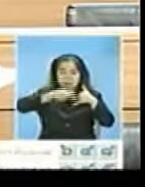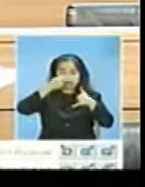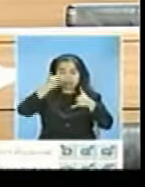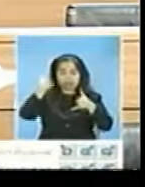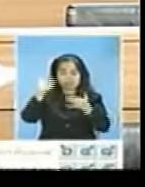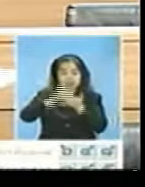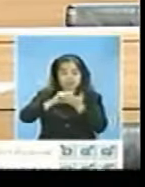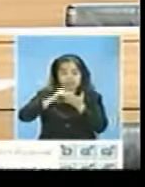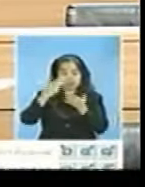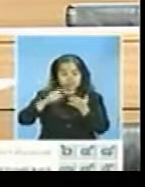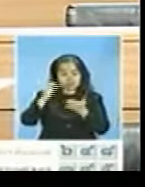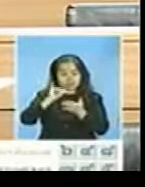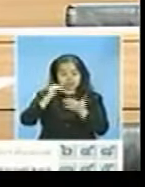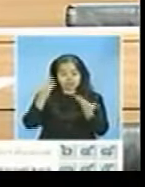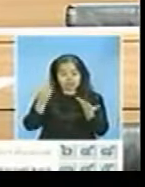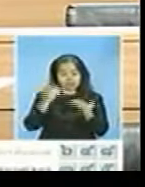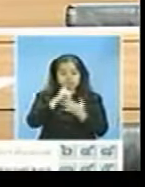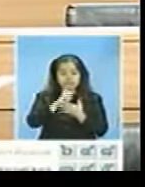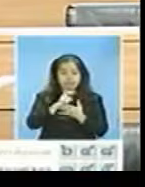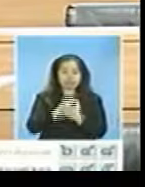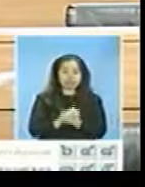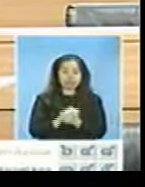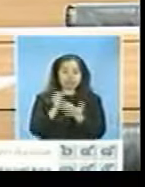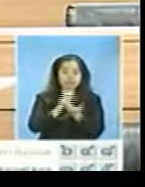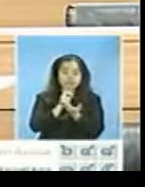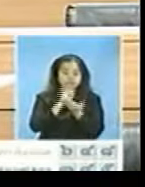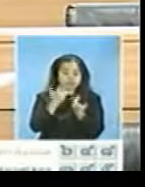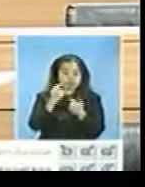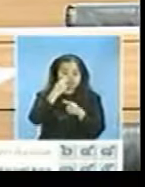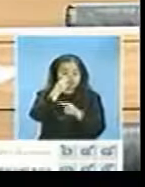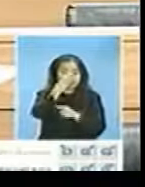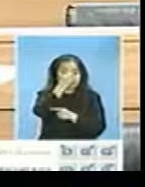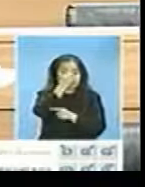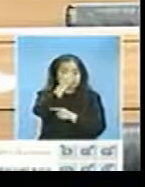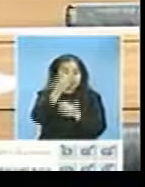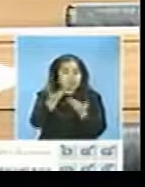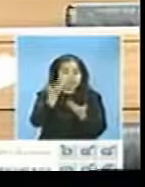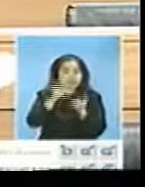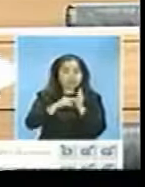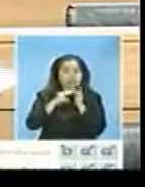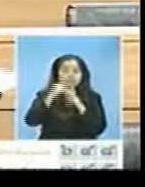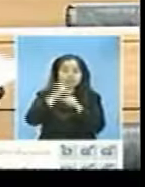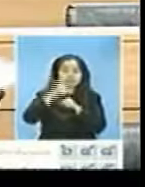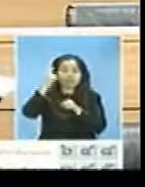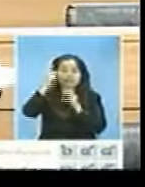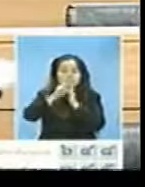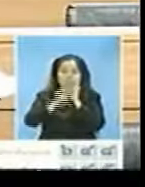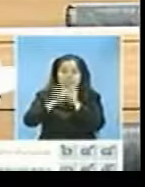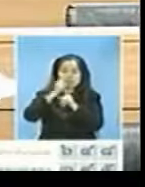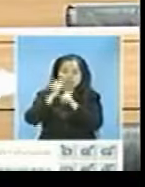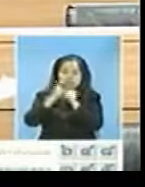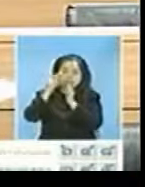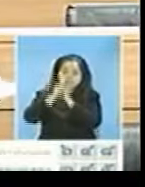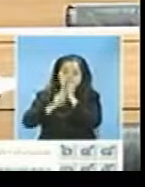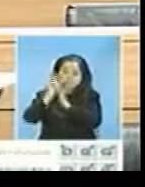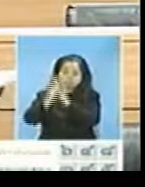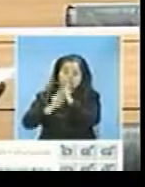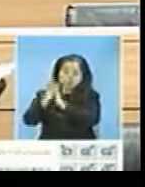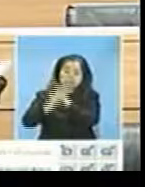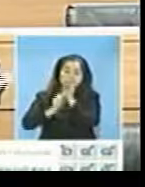ไหมเขียนได้ไหมลองสักครั้งได้ไหมเพราะฉะนั้นเราจะได้ไม่ต้องมาร่างรัฐธรรมนูญกันอยู่